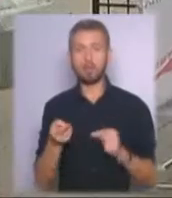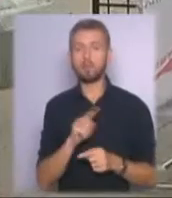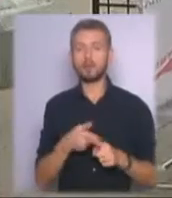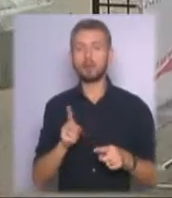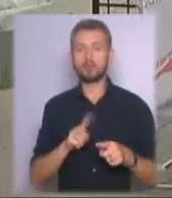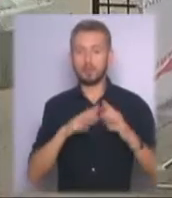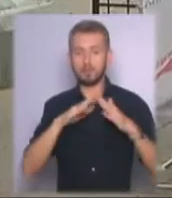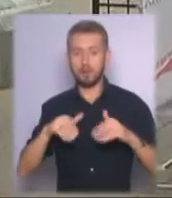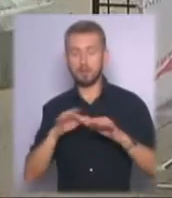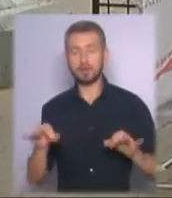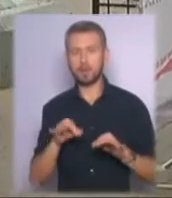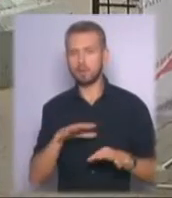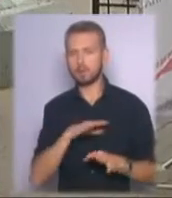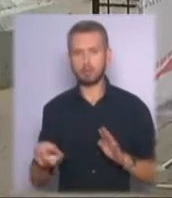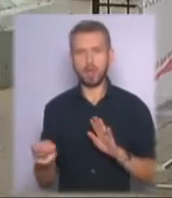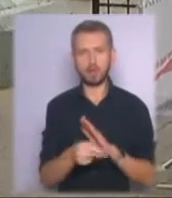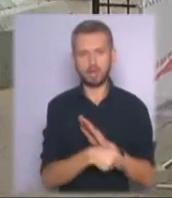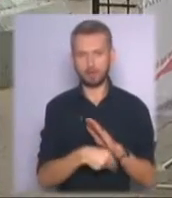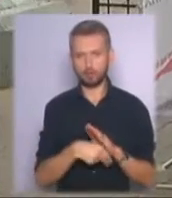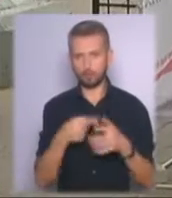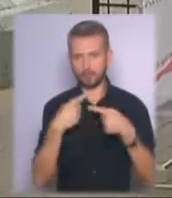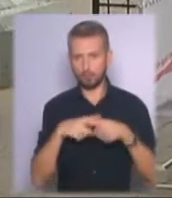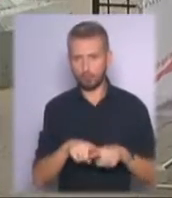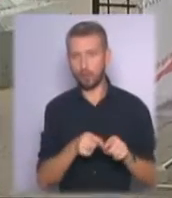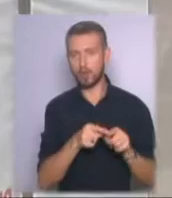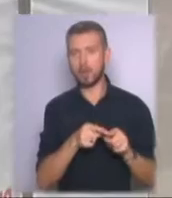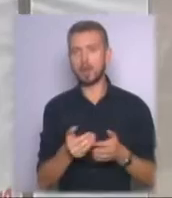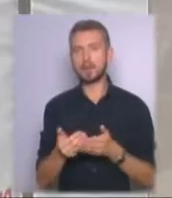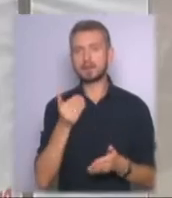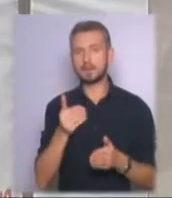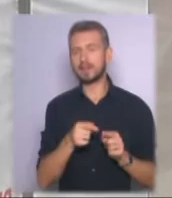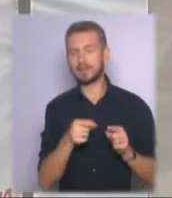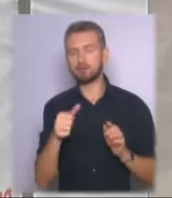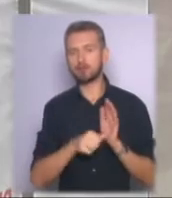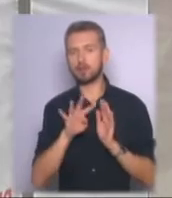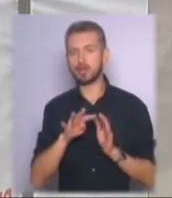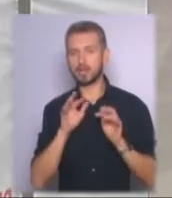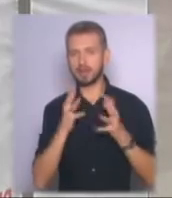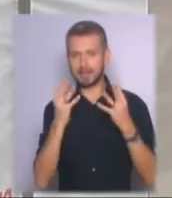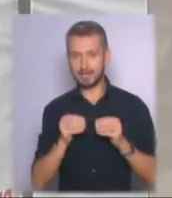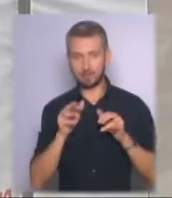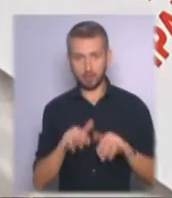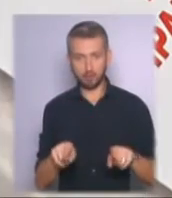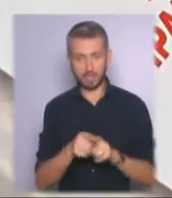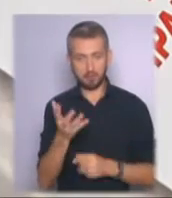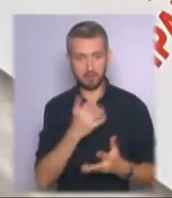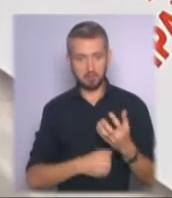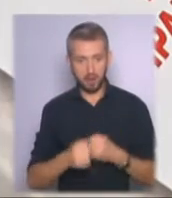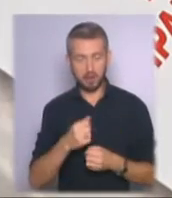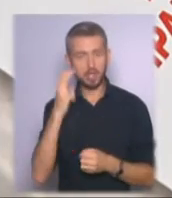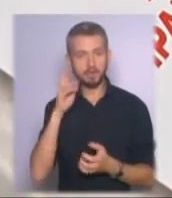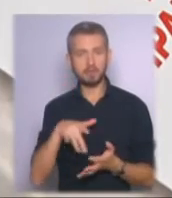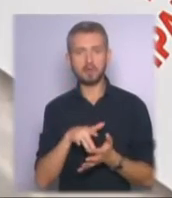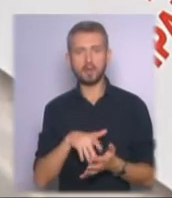ніколи не були агітаційною технологією. За 64 дні діяльності таких приймалень на адресу київського міського голови надійшло